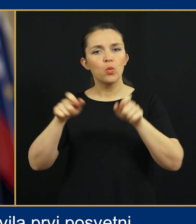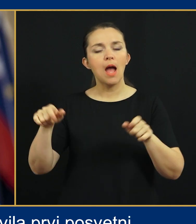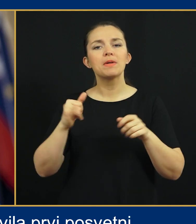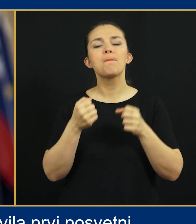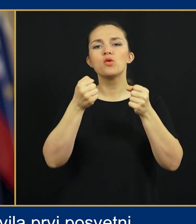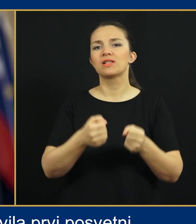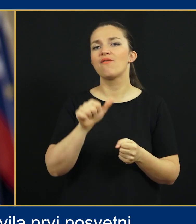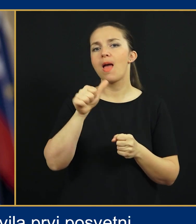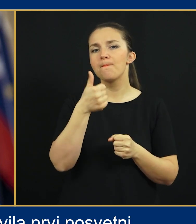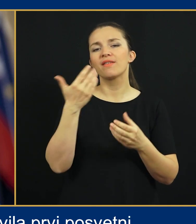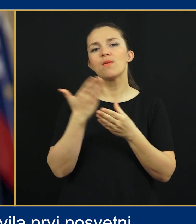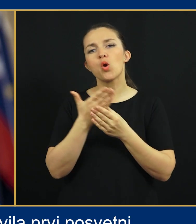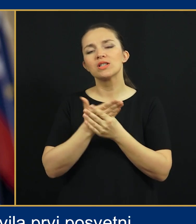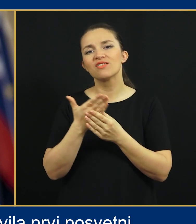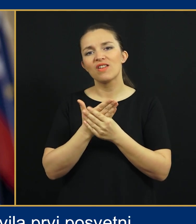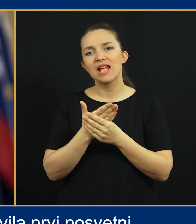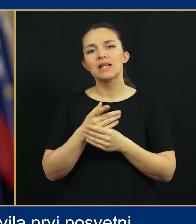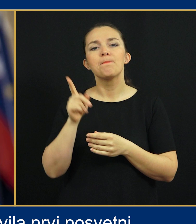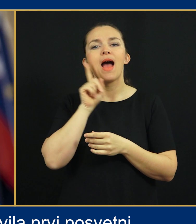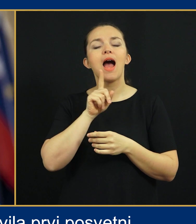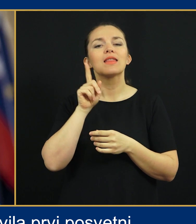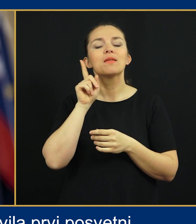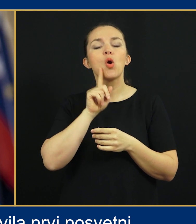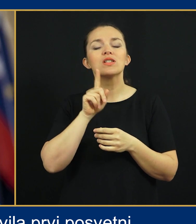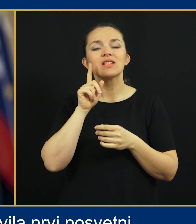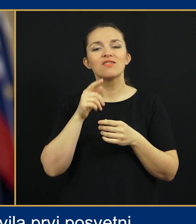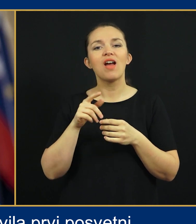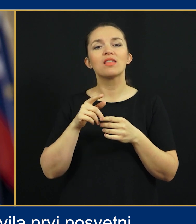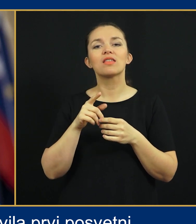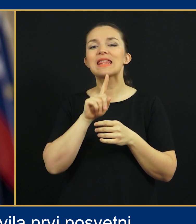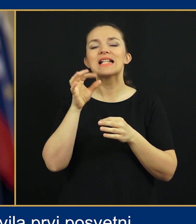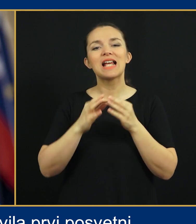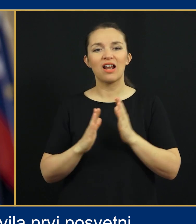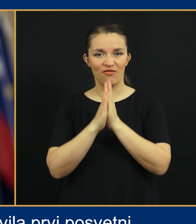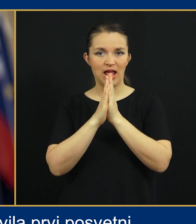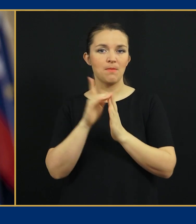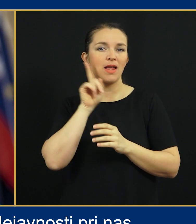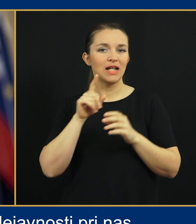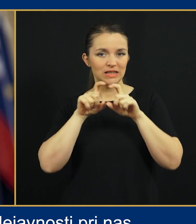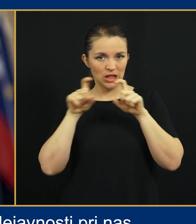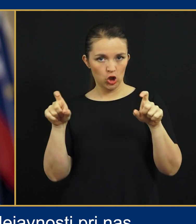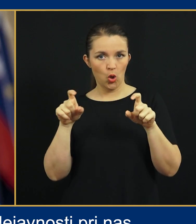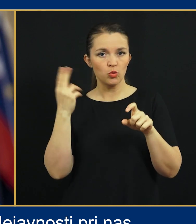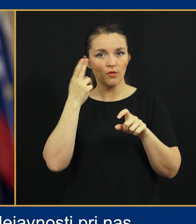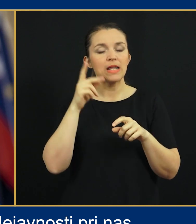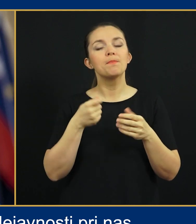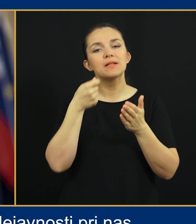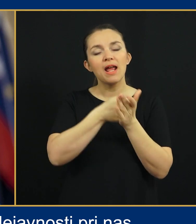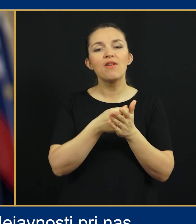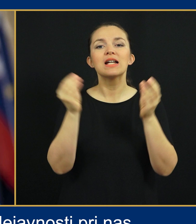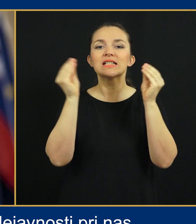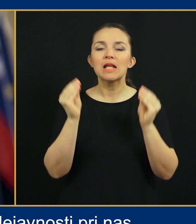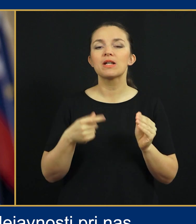je postavila prvi posvetni materinski dom v Sloveniji in prispevala k sistemskemu financiranju